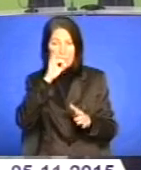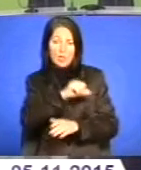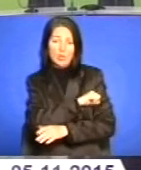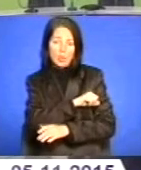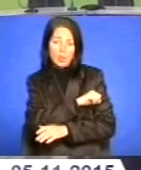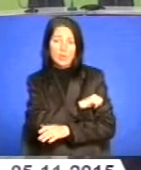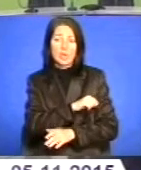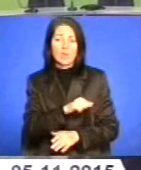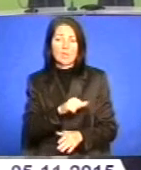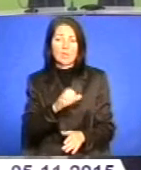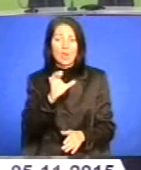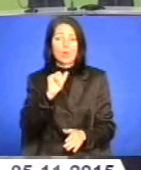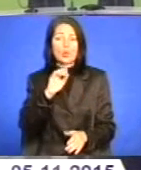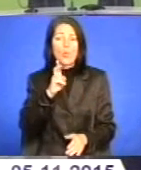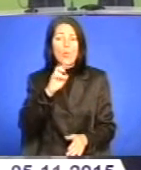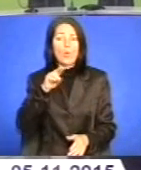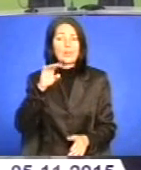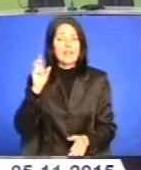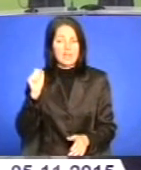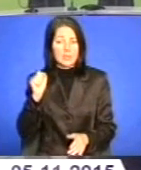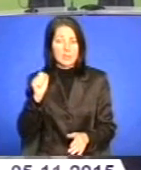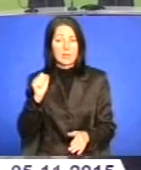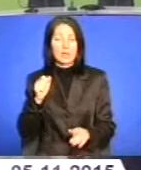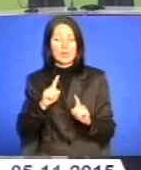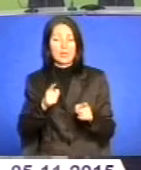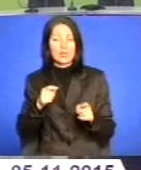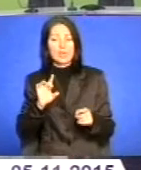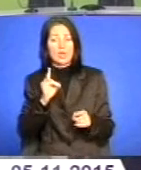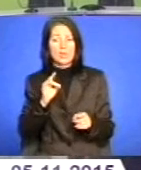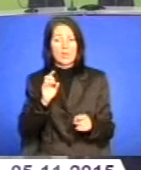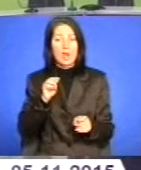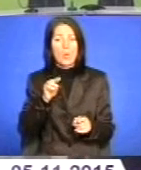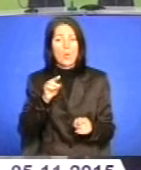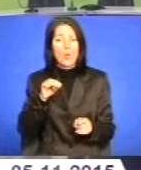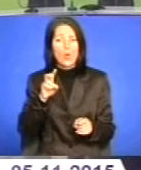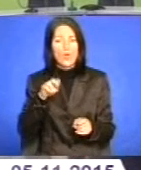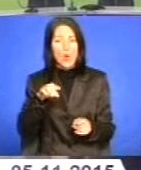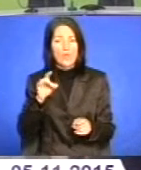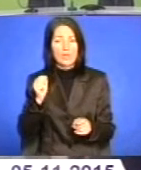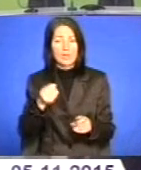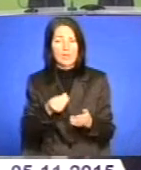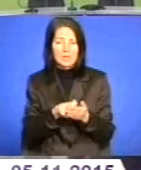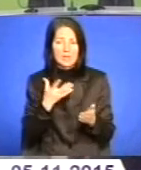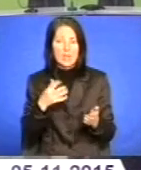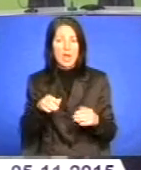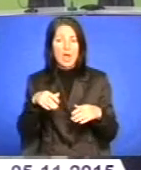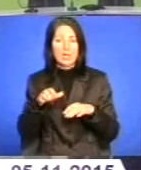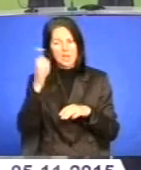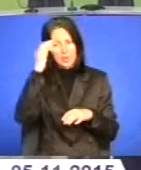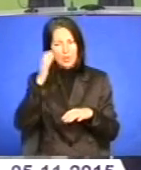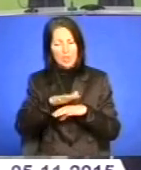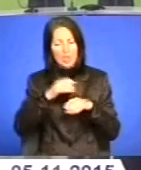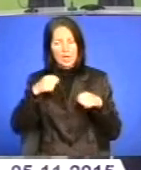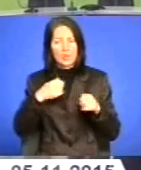засобу Субутекс, діючого речовина бупренорфін. Вказана ціна на чорному ринку становить